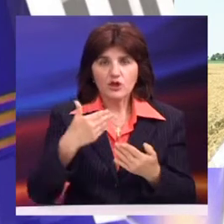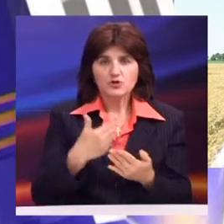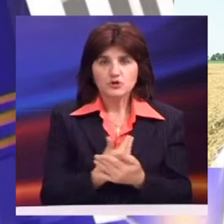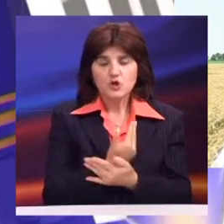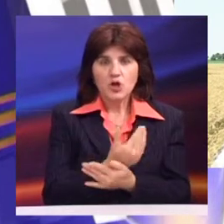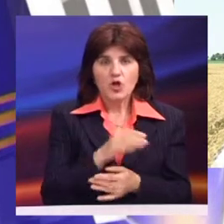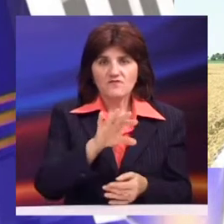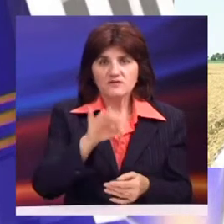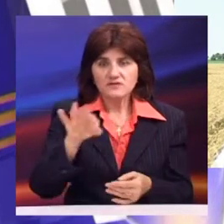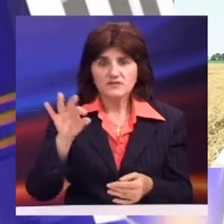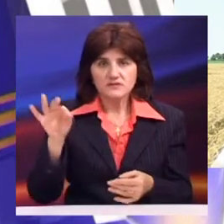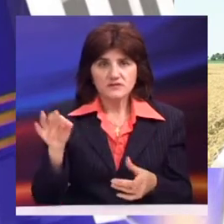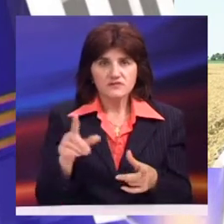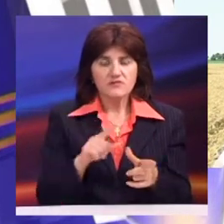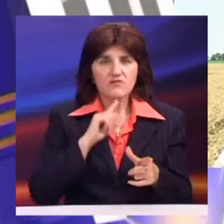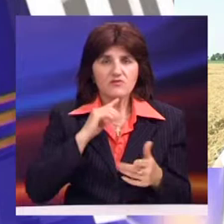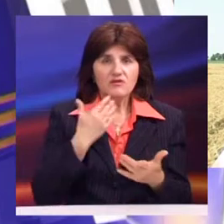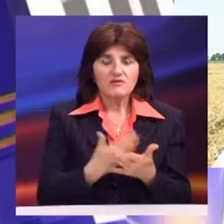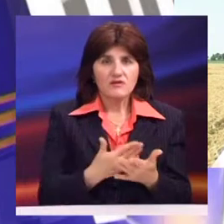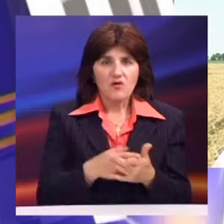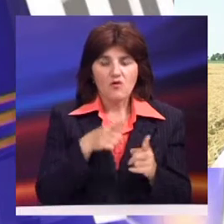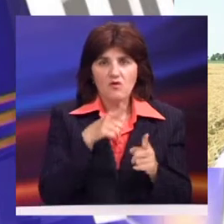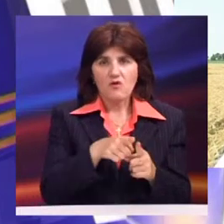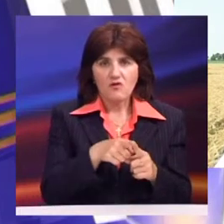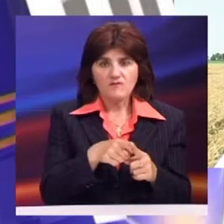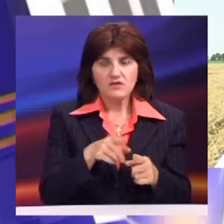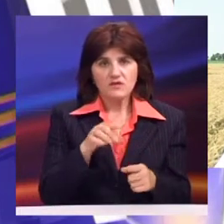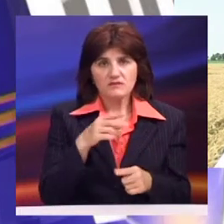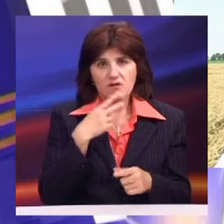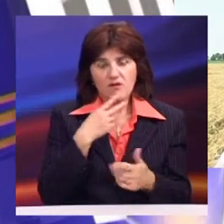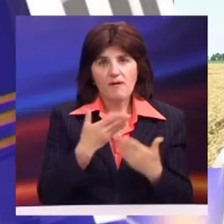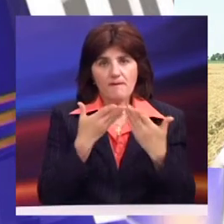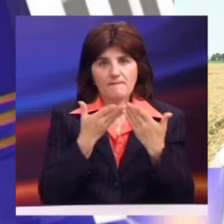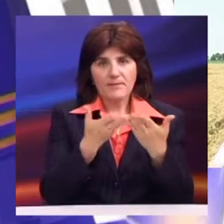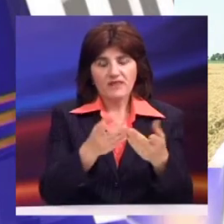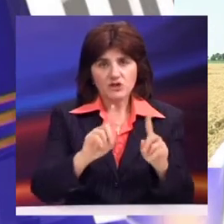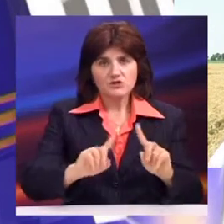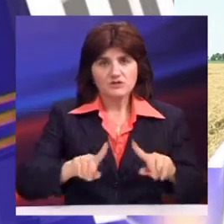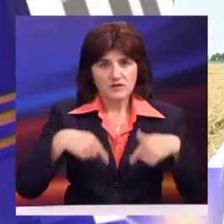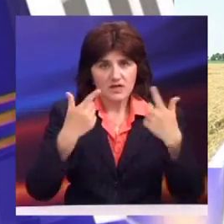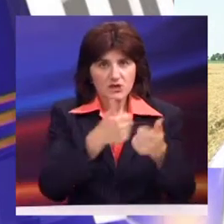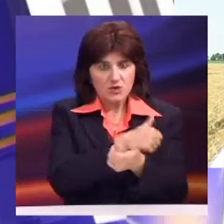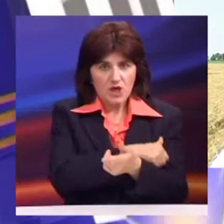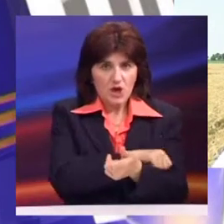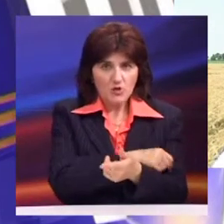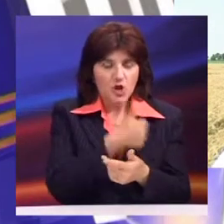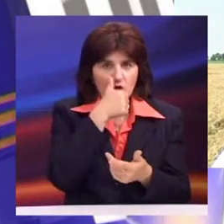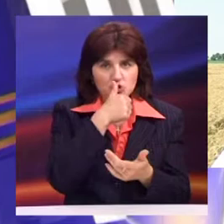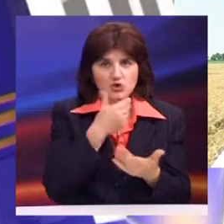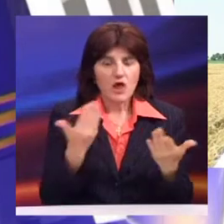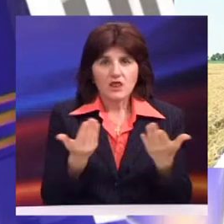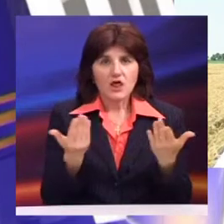vrednost novih selekcija i samim tim iz ovakvih ogleda da predložimo za sljedeću godinu